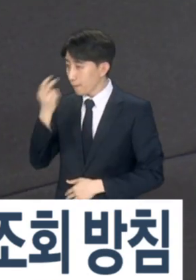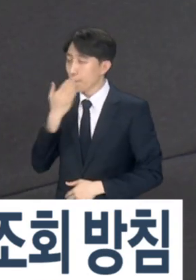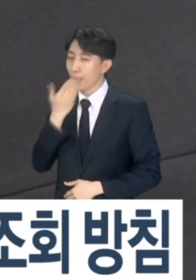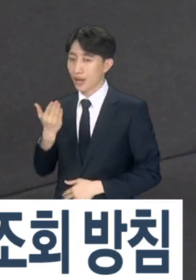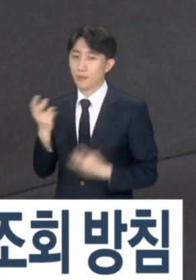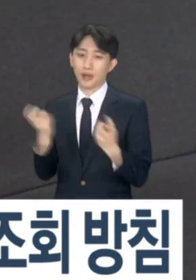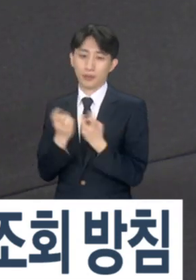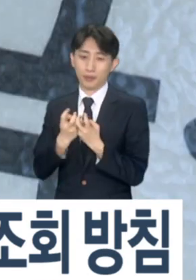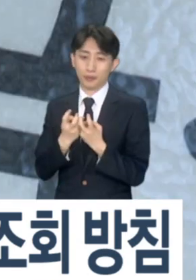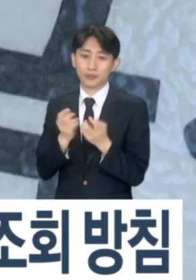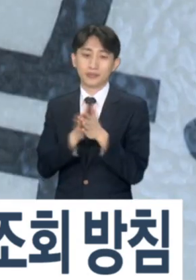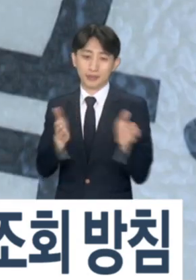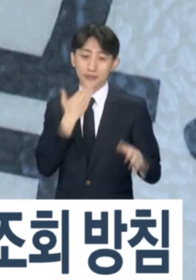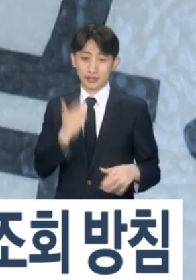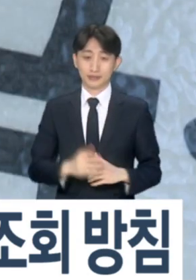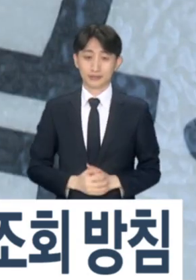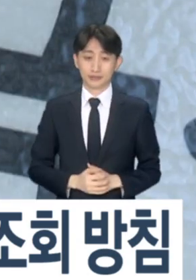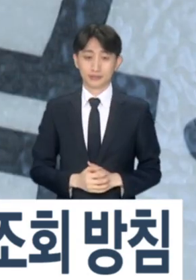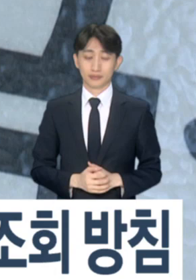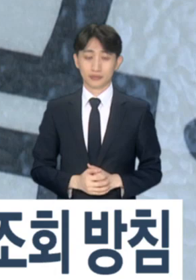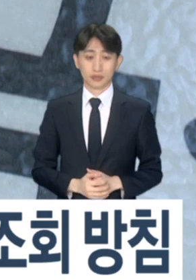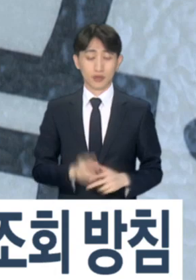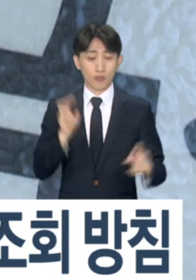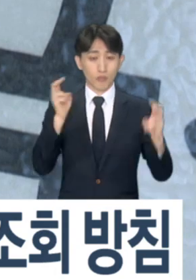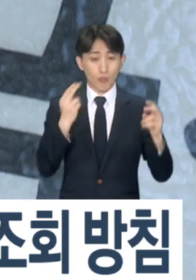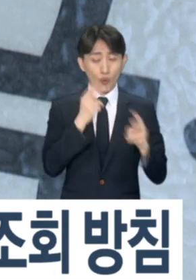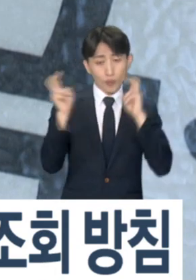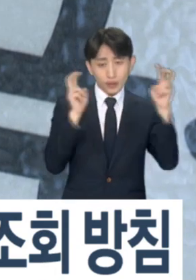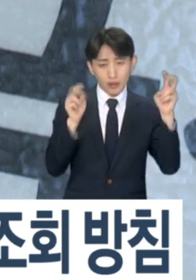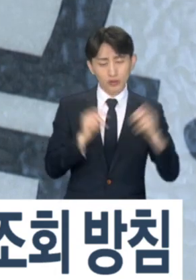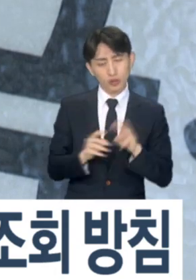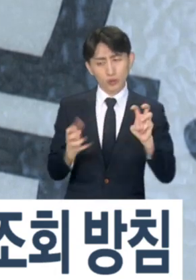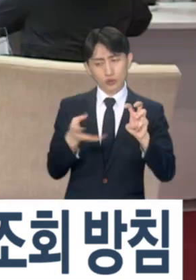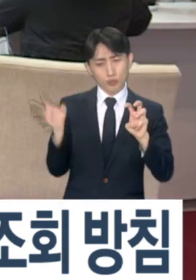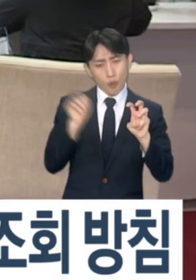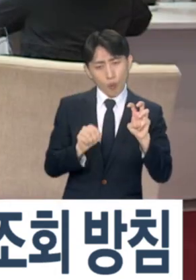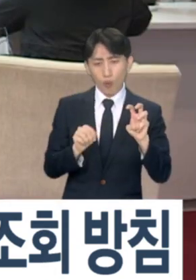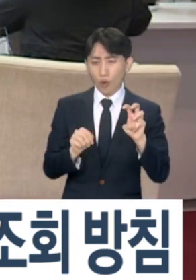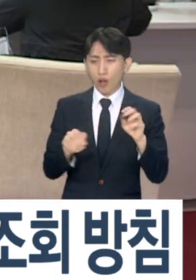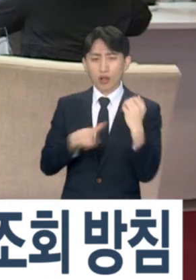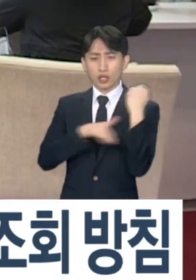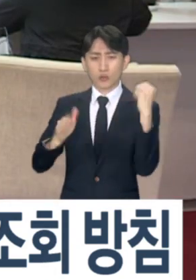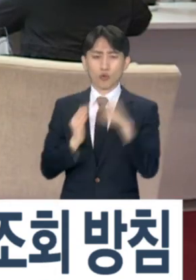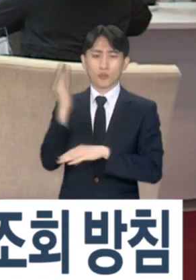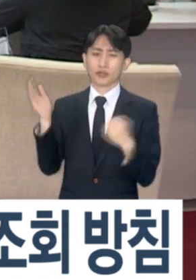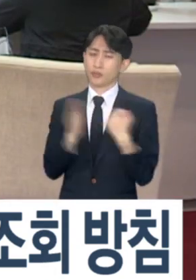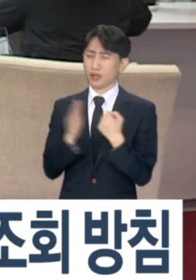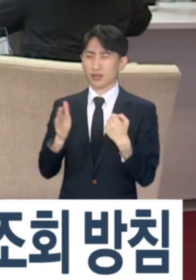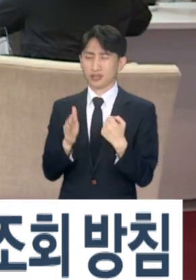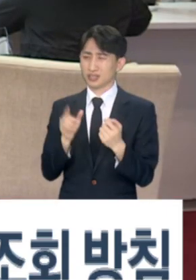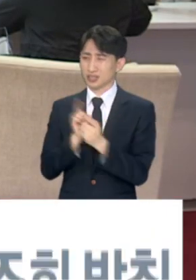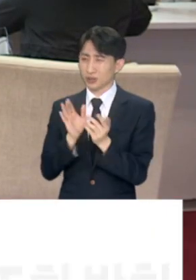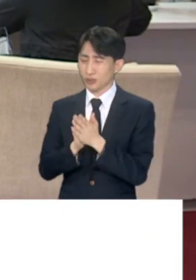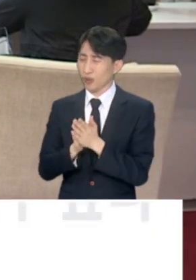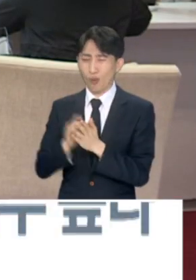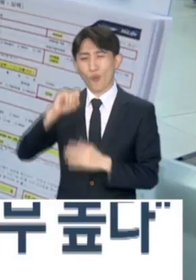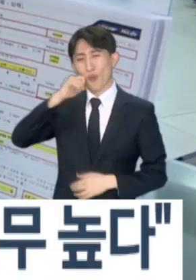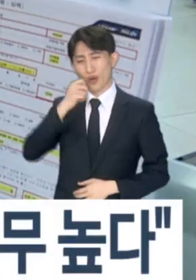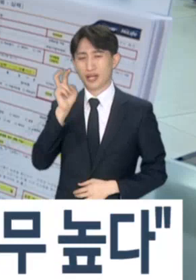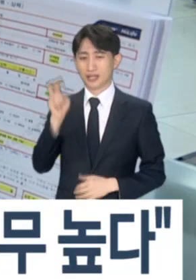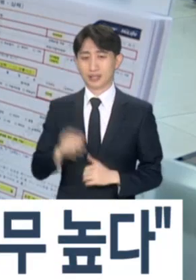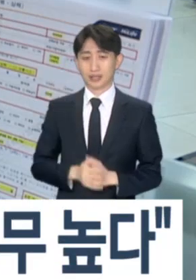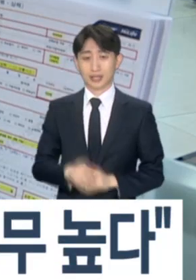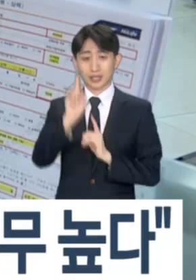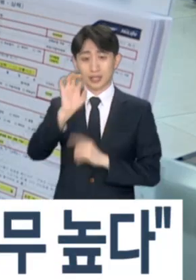것으로 보입니다. 하지만 업계에선 30억 원 기준이 너무 높아 현실성이 떨어진다는 지적이 나옵니다. 실제로